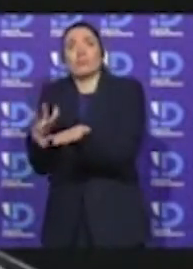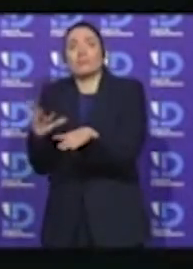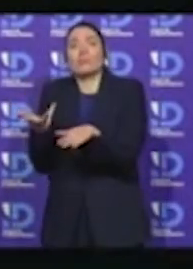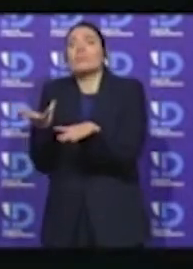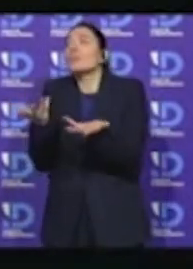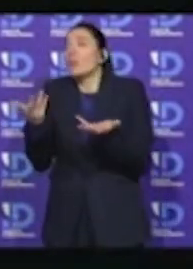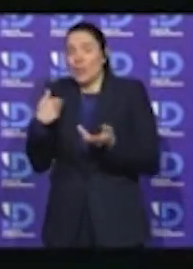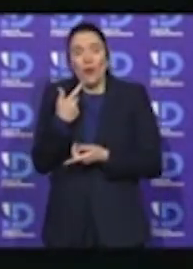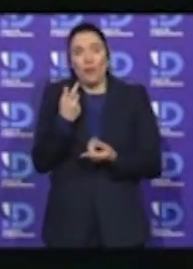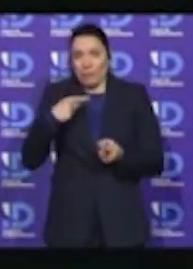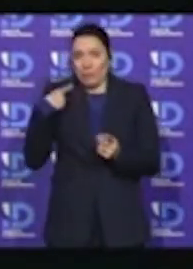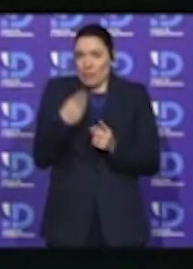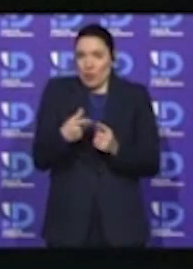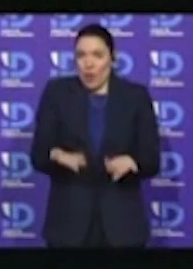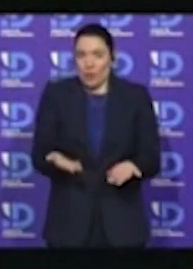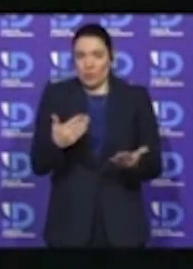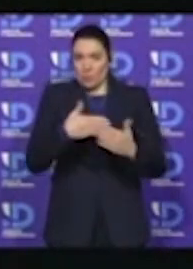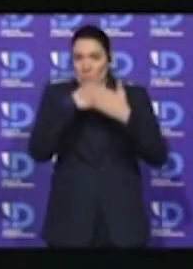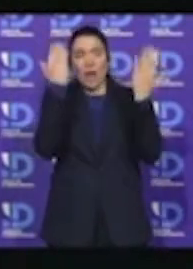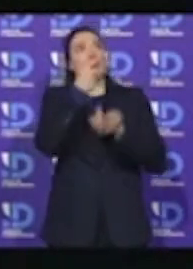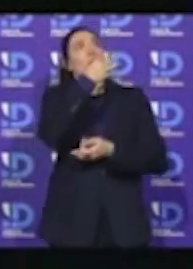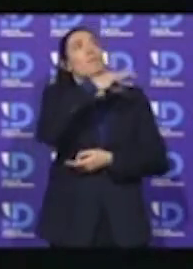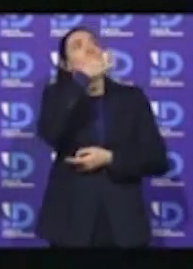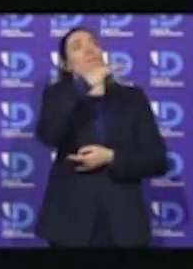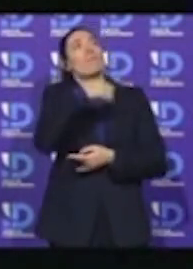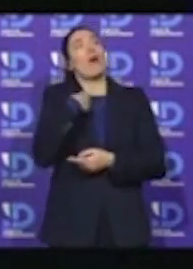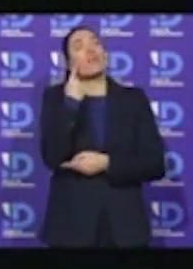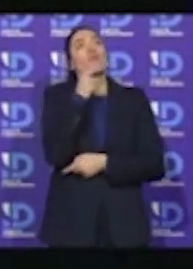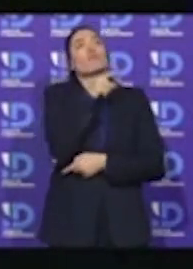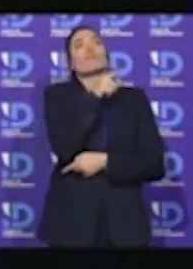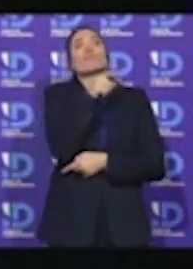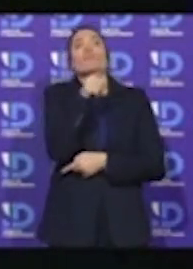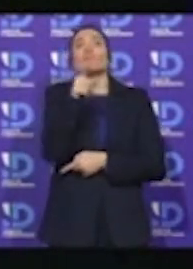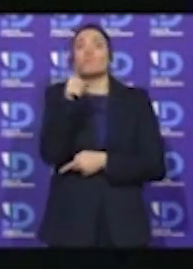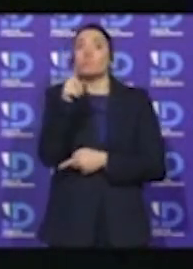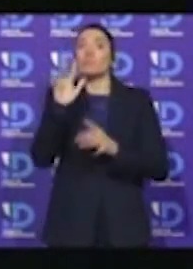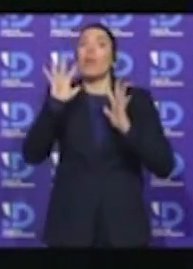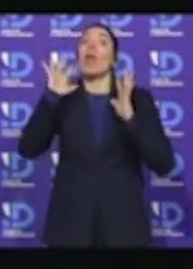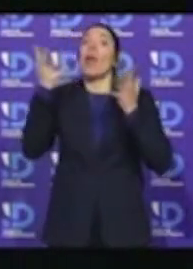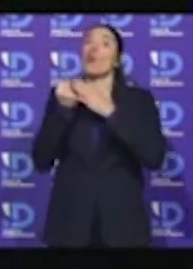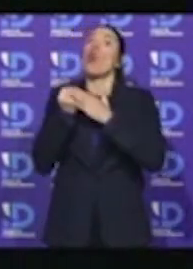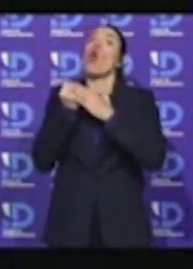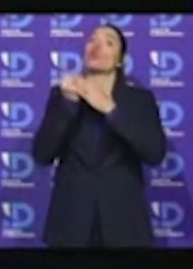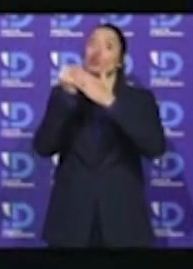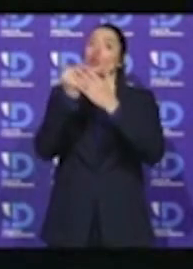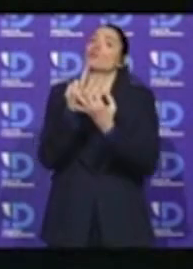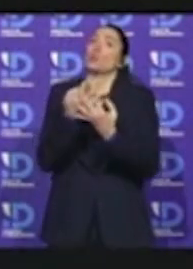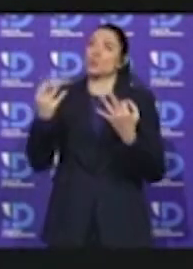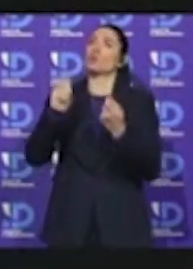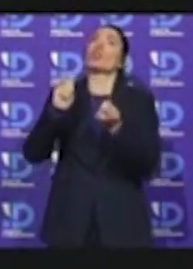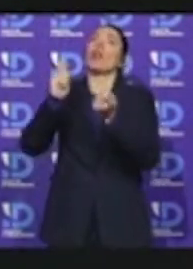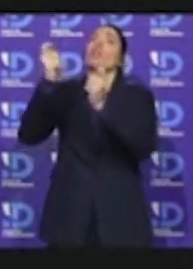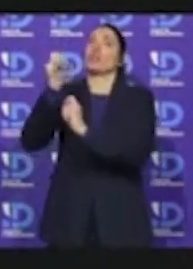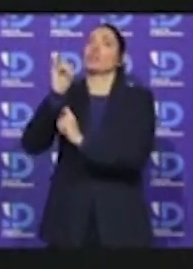mette in discussione la transizione ecologica però bisogna usare la testa imporre per legge da